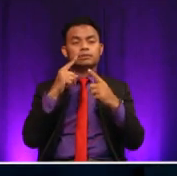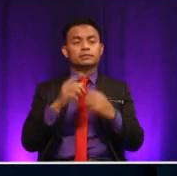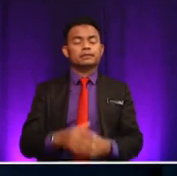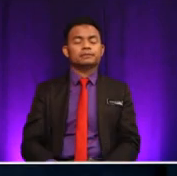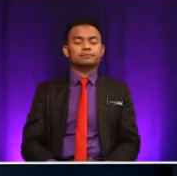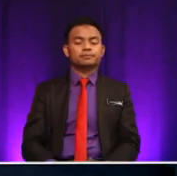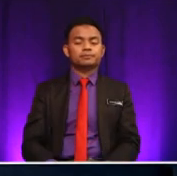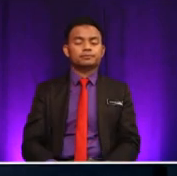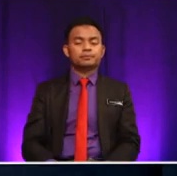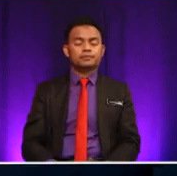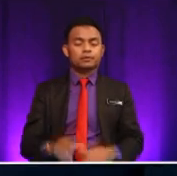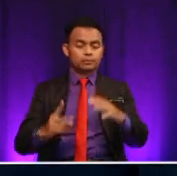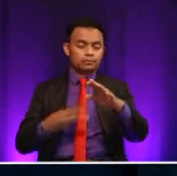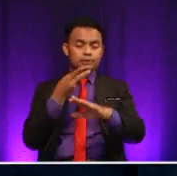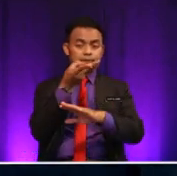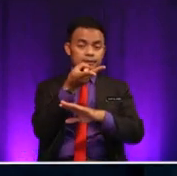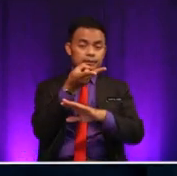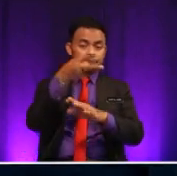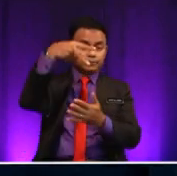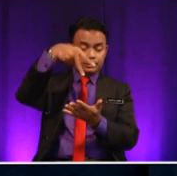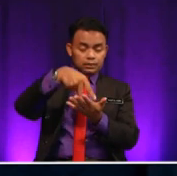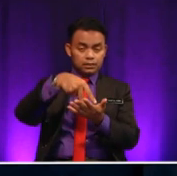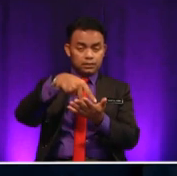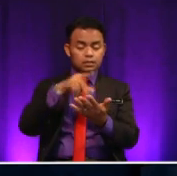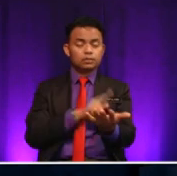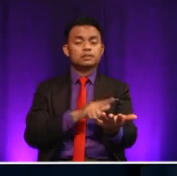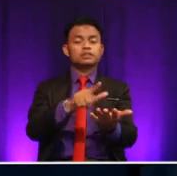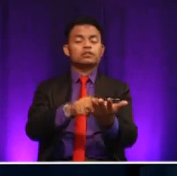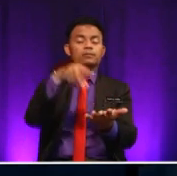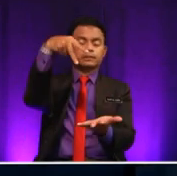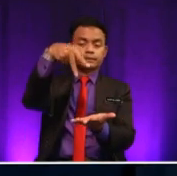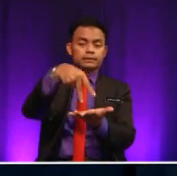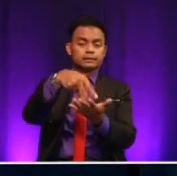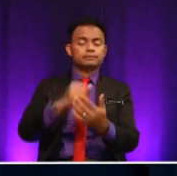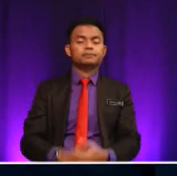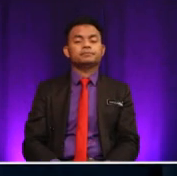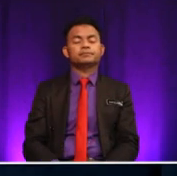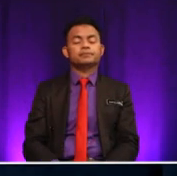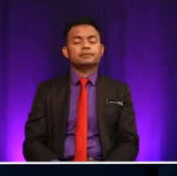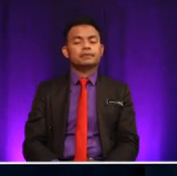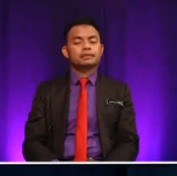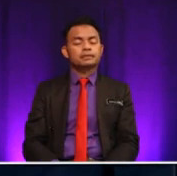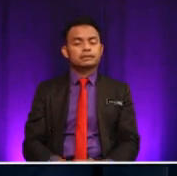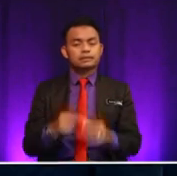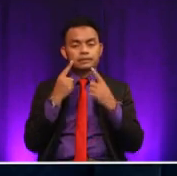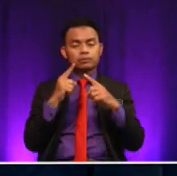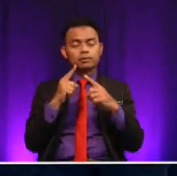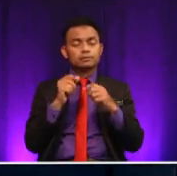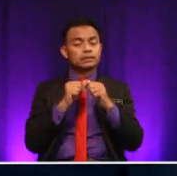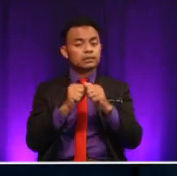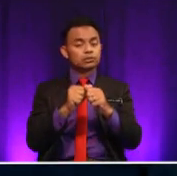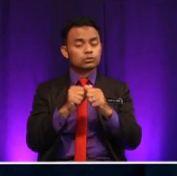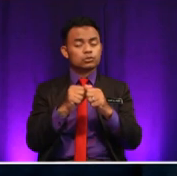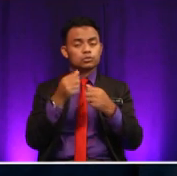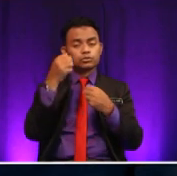lompat tinggi menegang jadi tengok soalnya betul-betul jawab ikut kehendak soal lain jangan